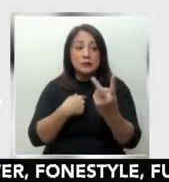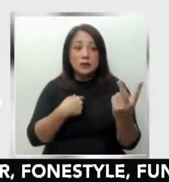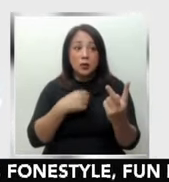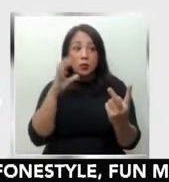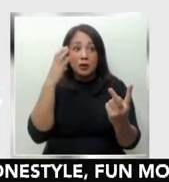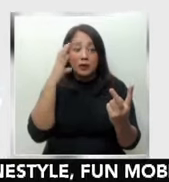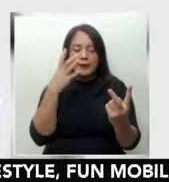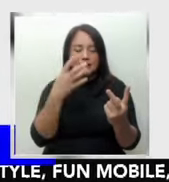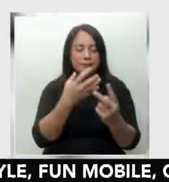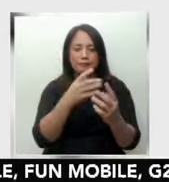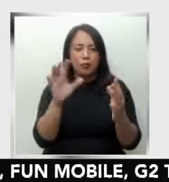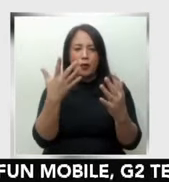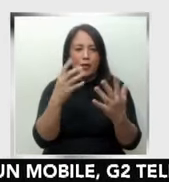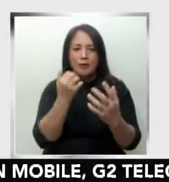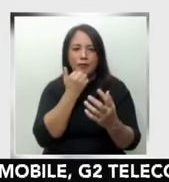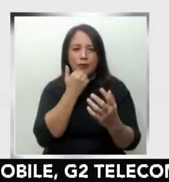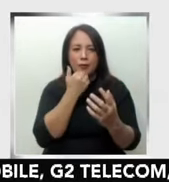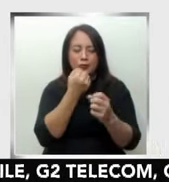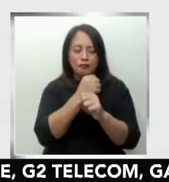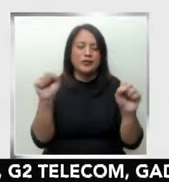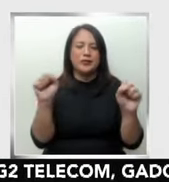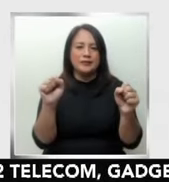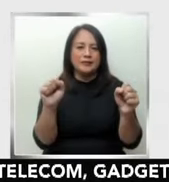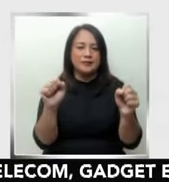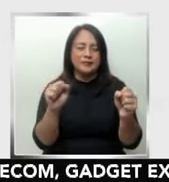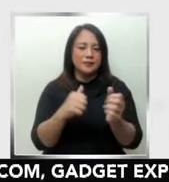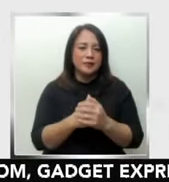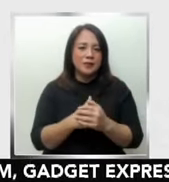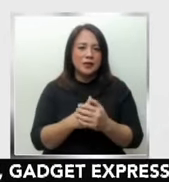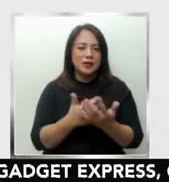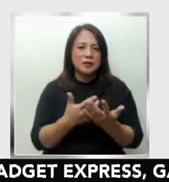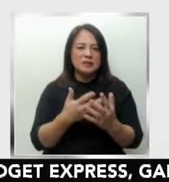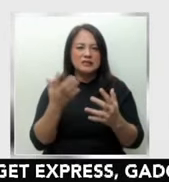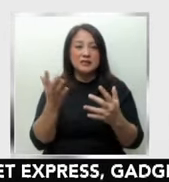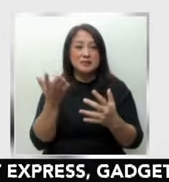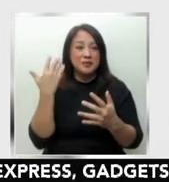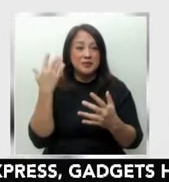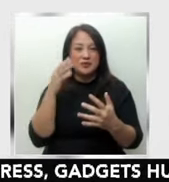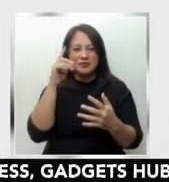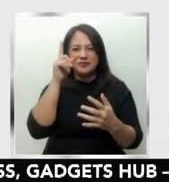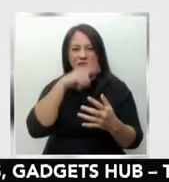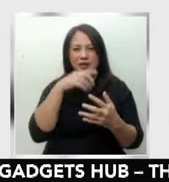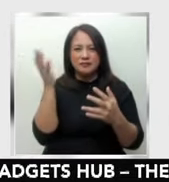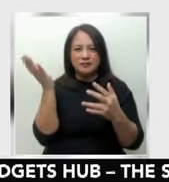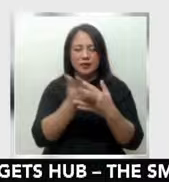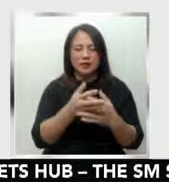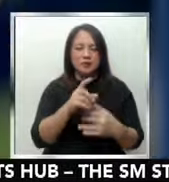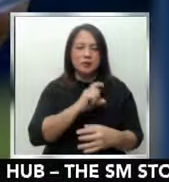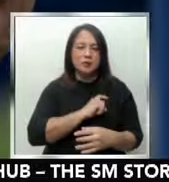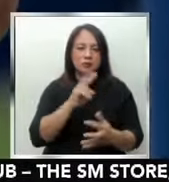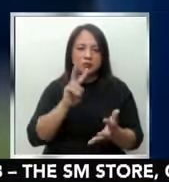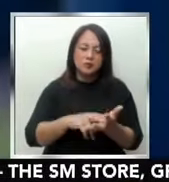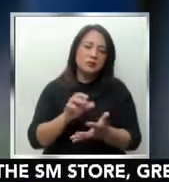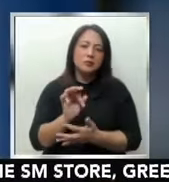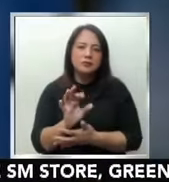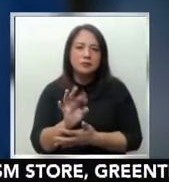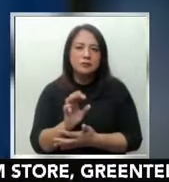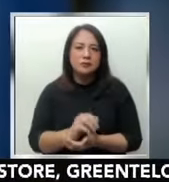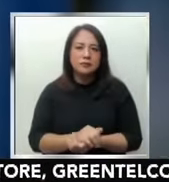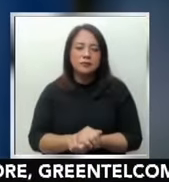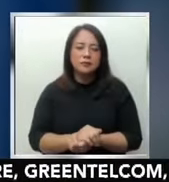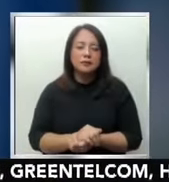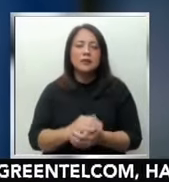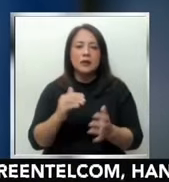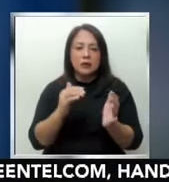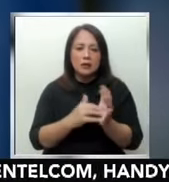J Jake sa kasong iligal na droga naab sa kanil ng mga pulis 2019 muli rin nagsadya